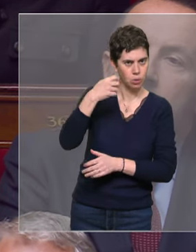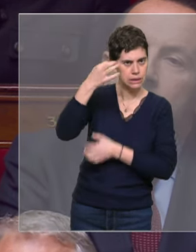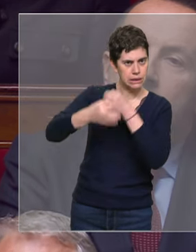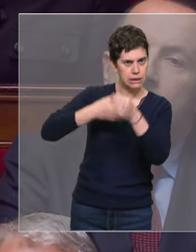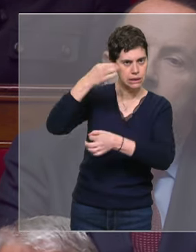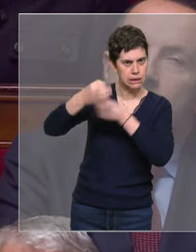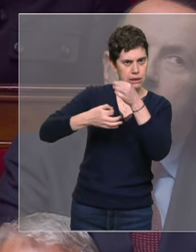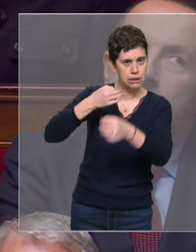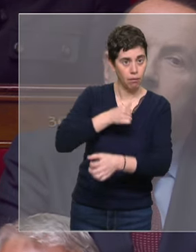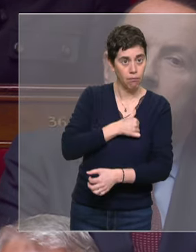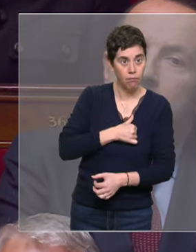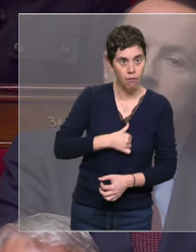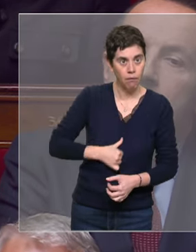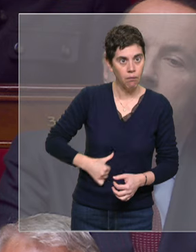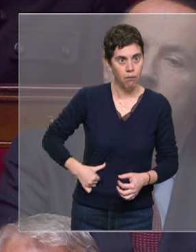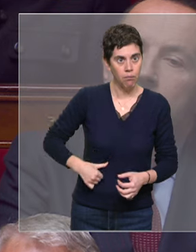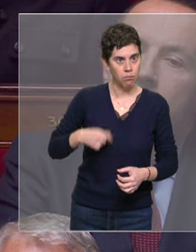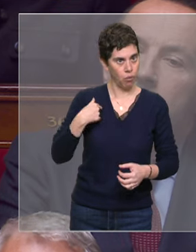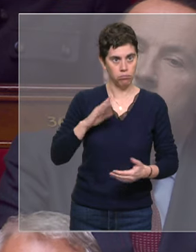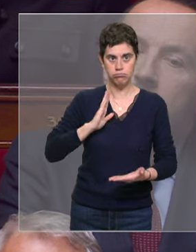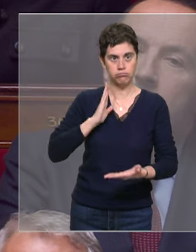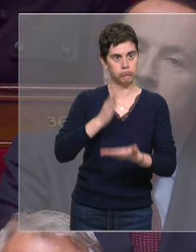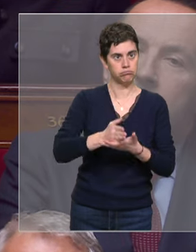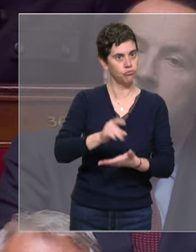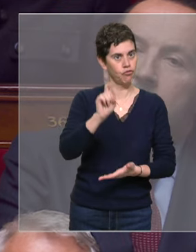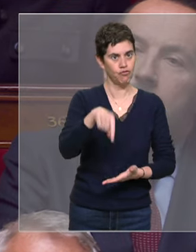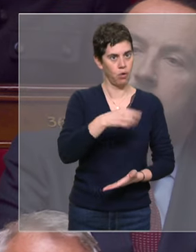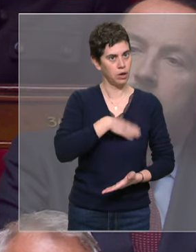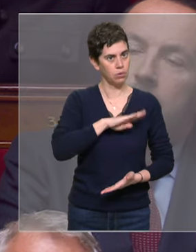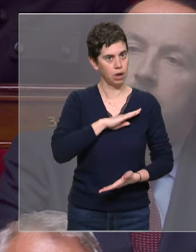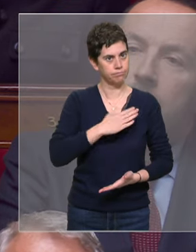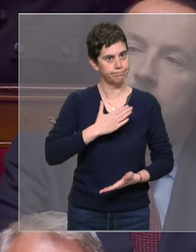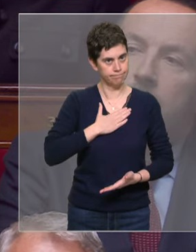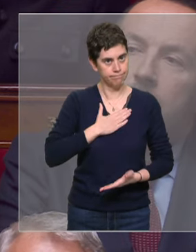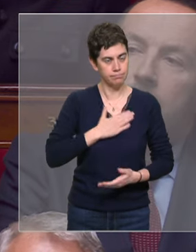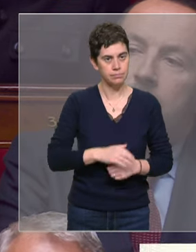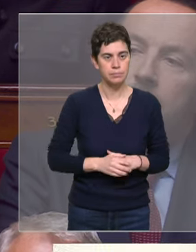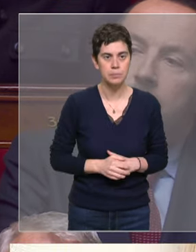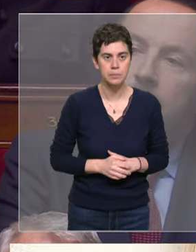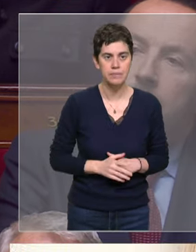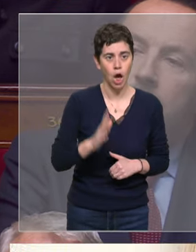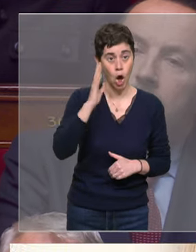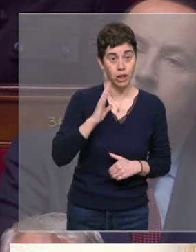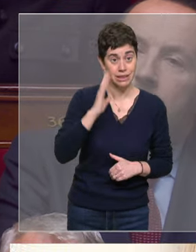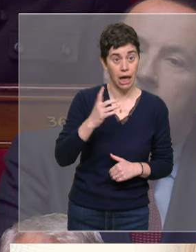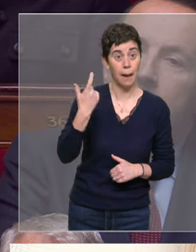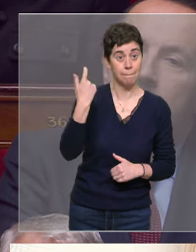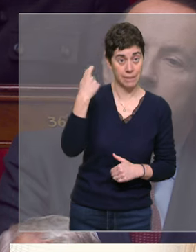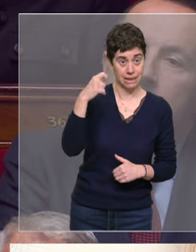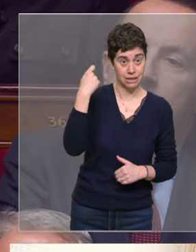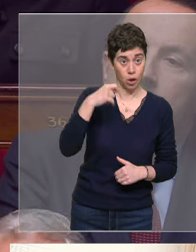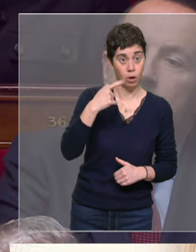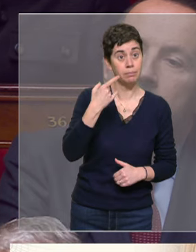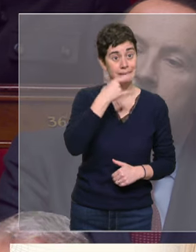par Emmanuel Macron. Et je trouve que les propos de l'ancien président François Mitterrand,